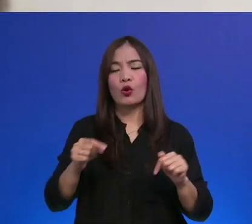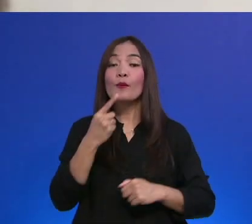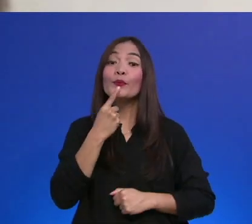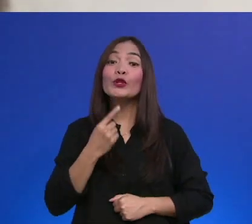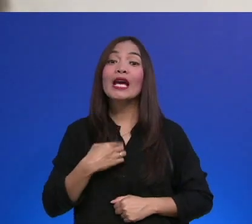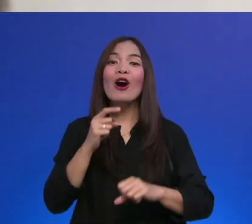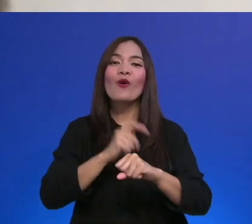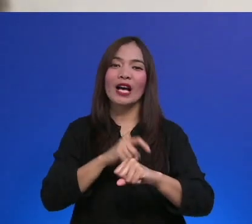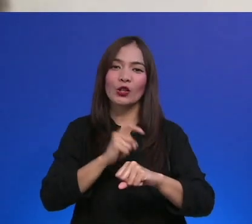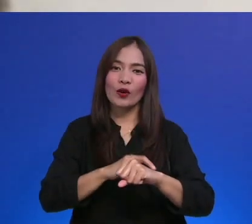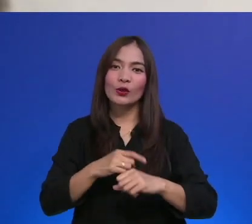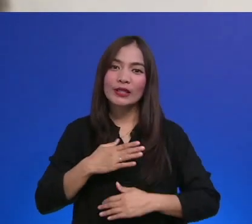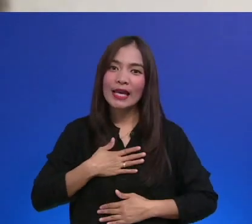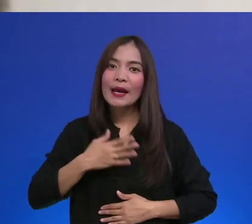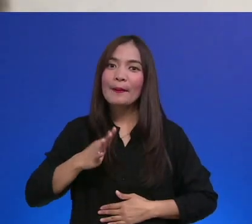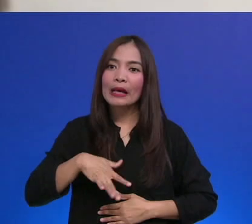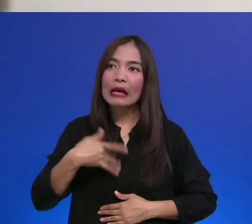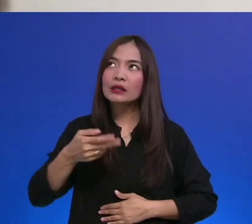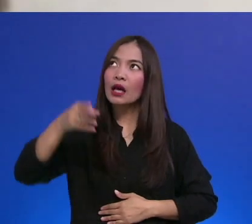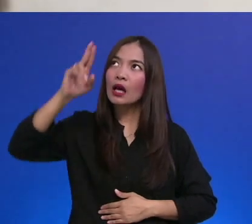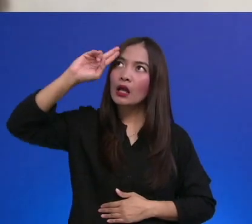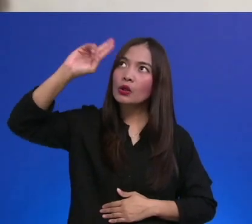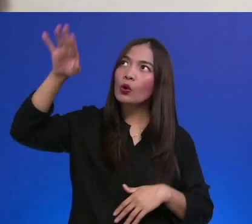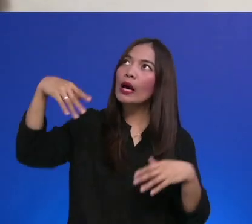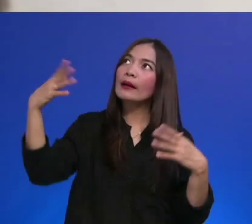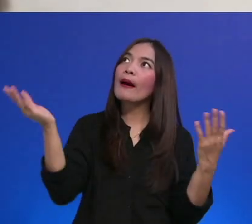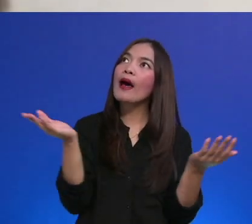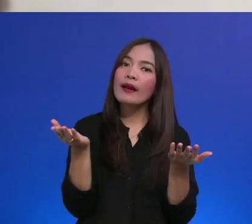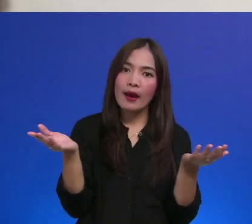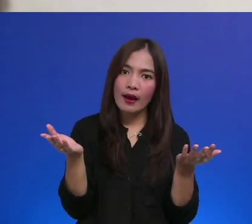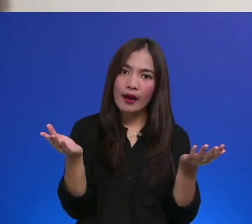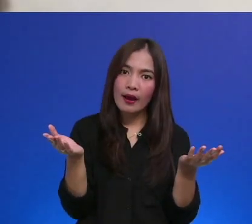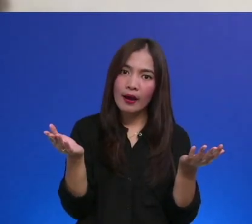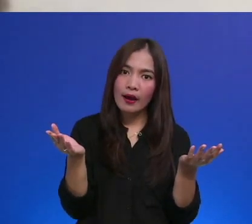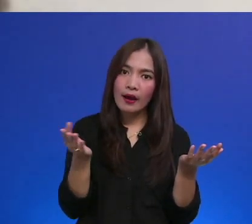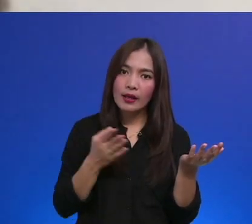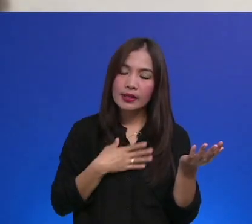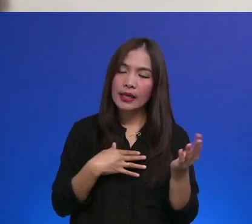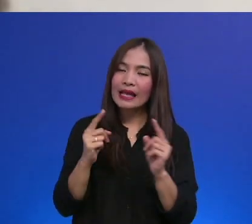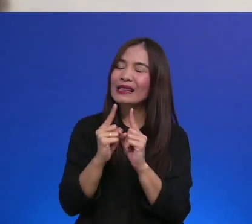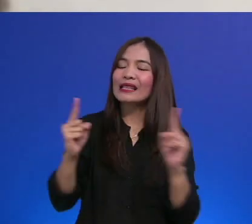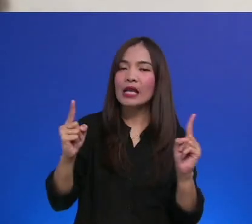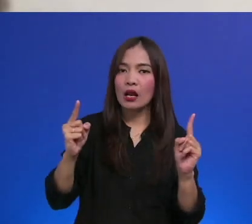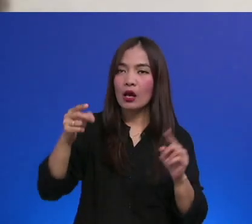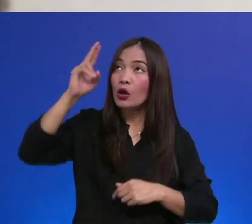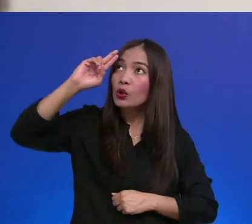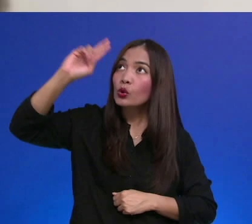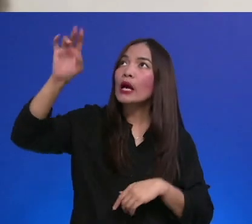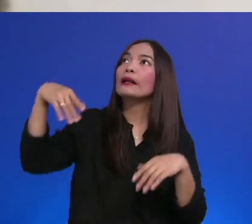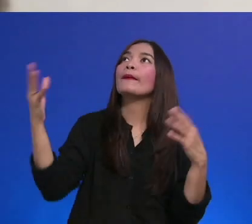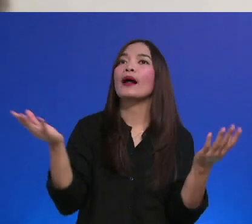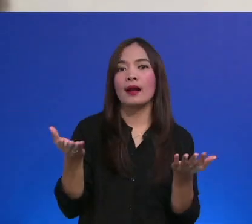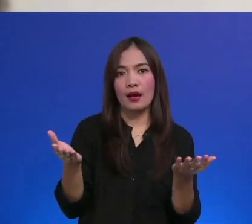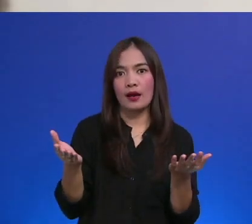masa-masa di mana Saya merasa ditinggalkan oleh Tuhan saya merasa ditinggalkan oleh Tuhan